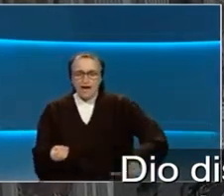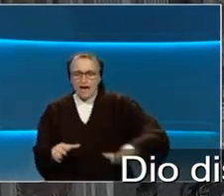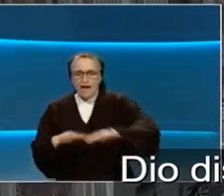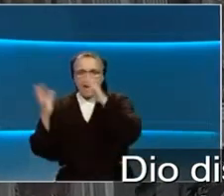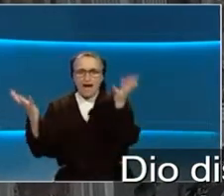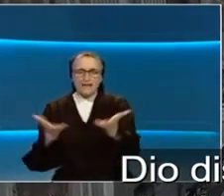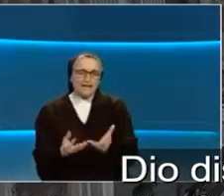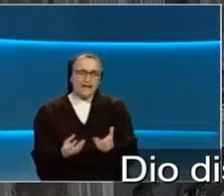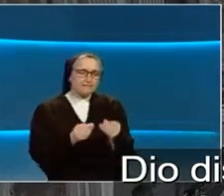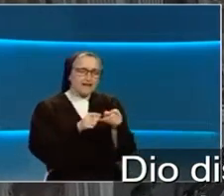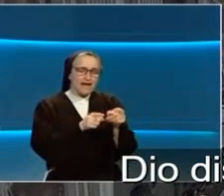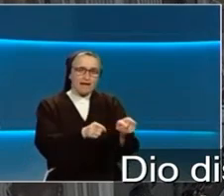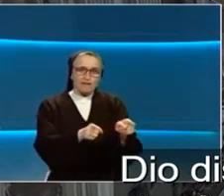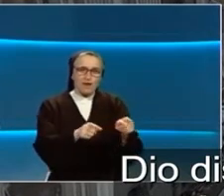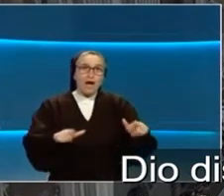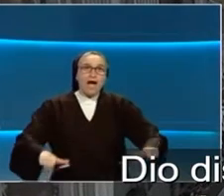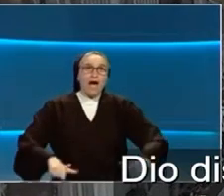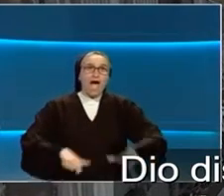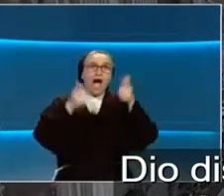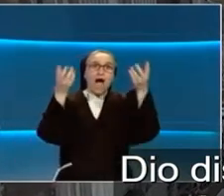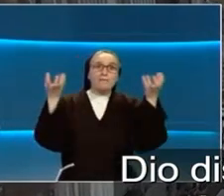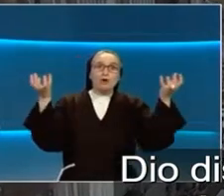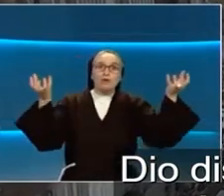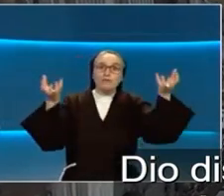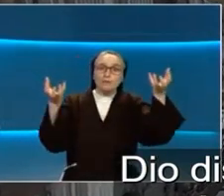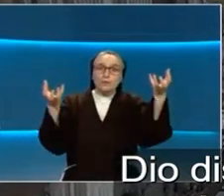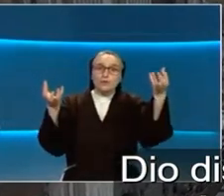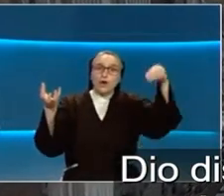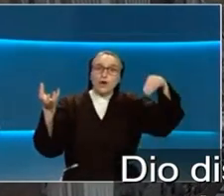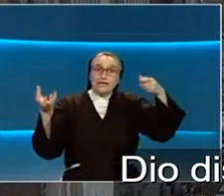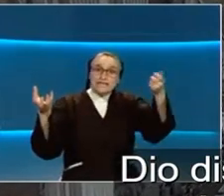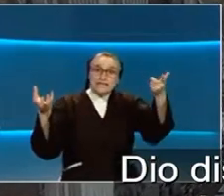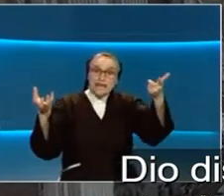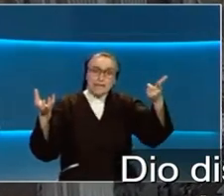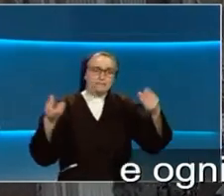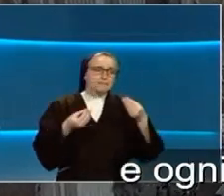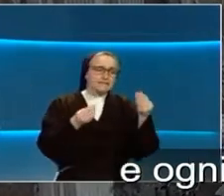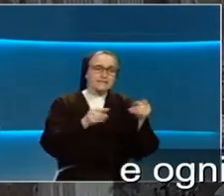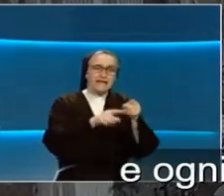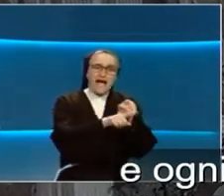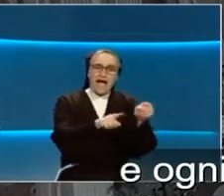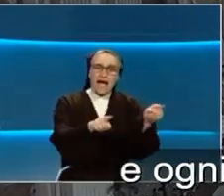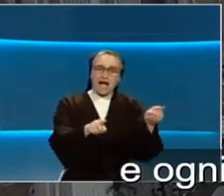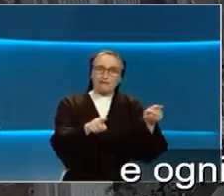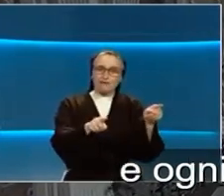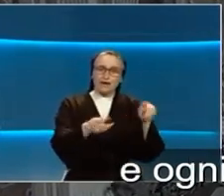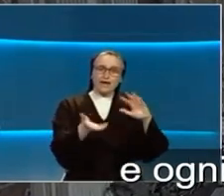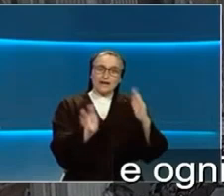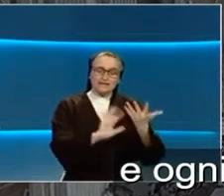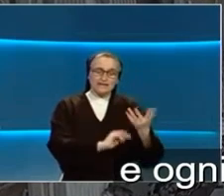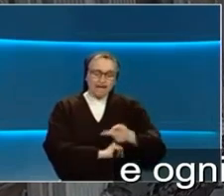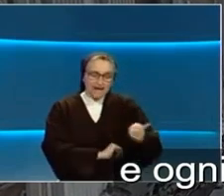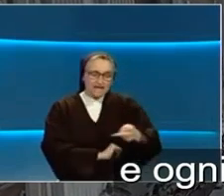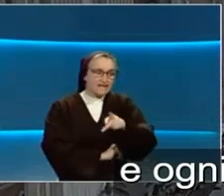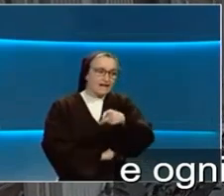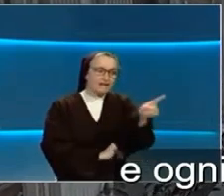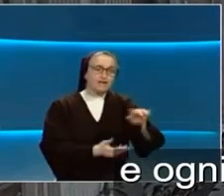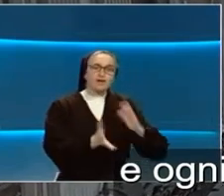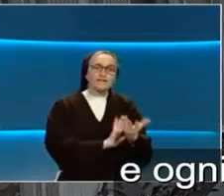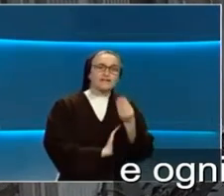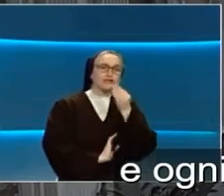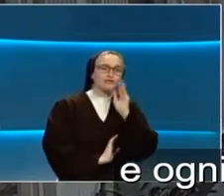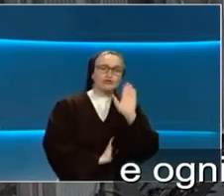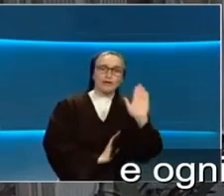terra, e ogni albero fruttifero che produce seme saranno il vostro